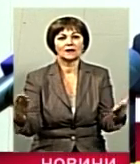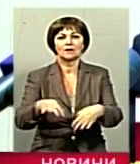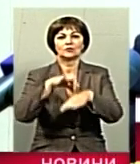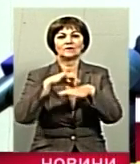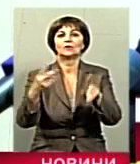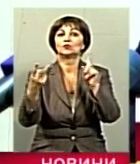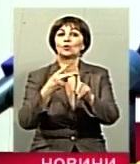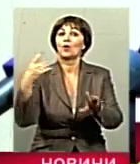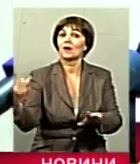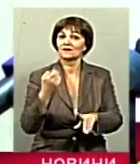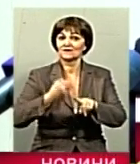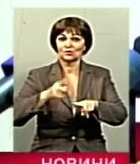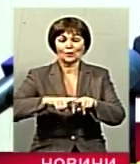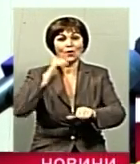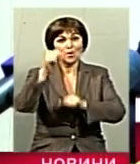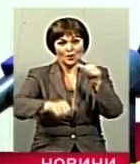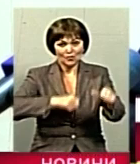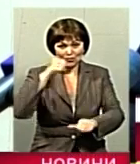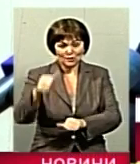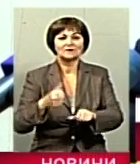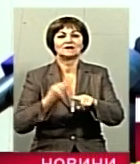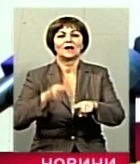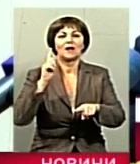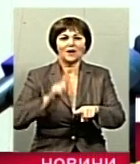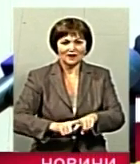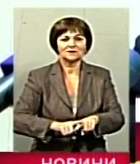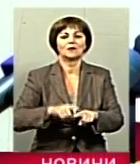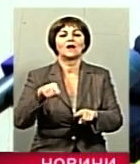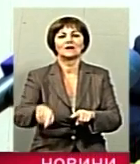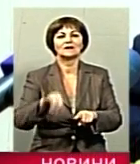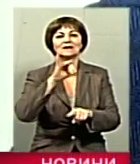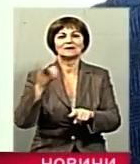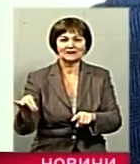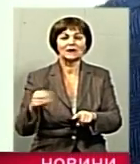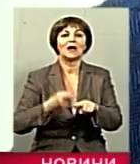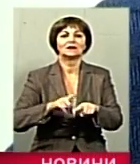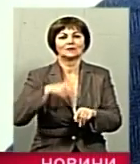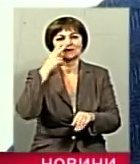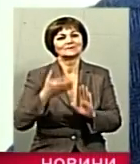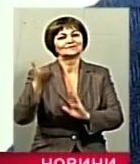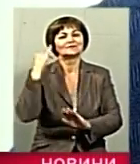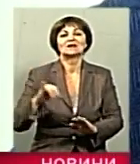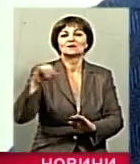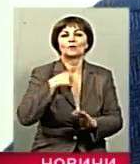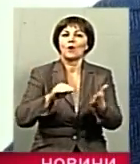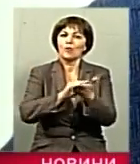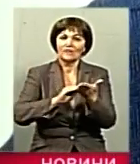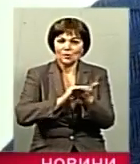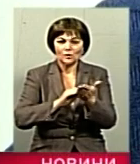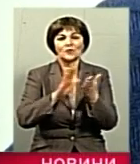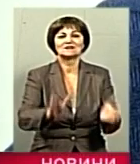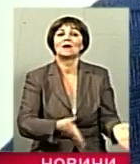вдруге в цьому році, точніше вперше в цьому році і вдруге в нашій історії. В цьому році ми повторно